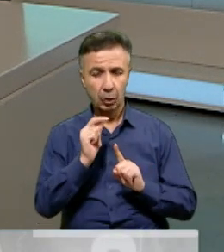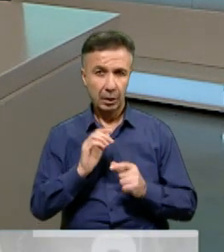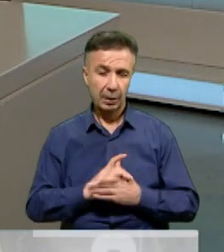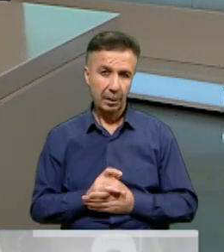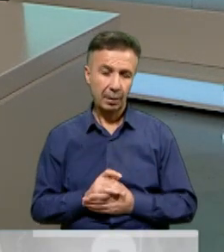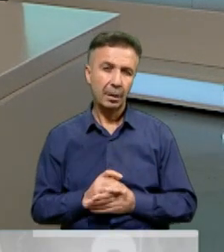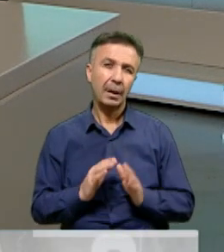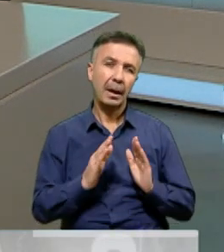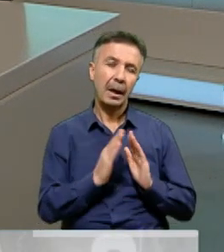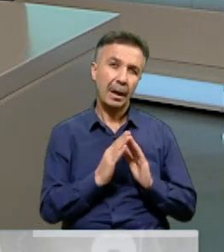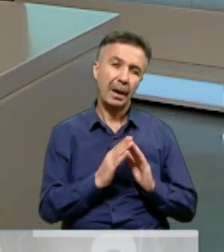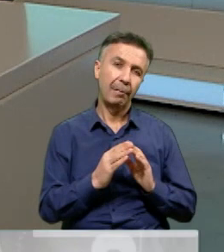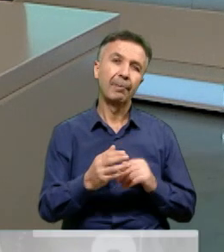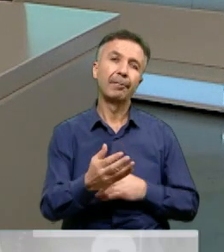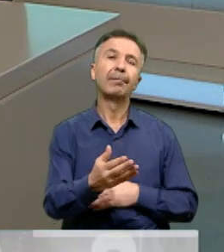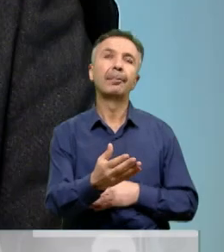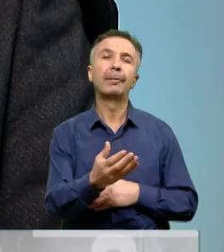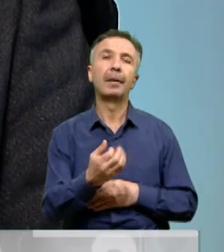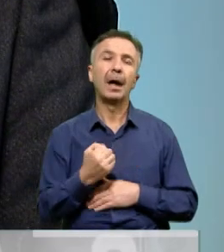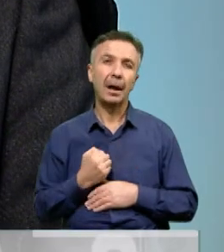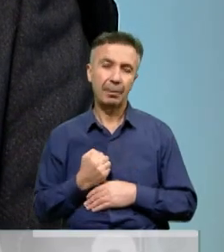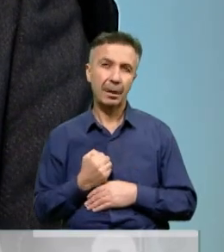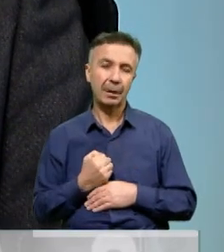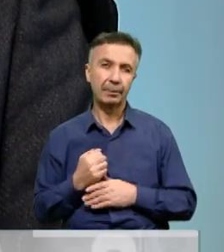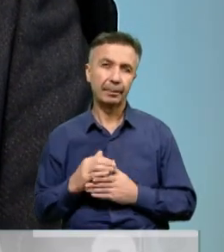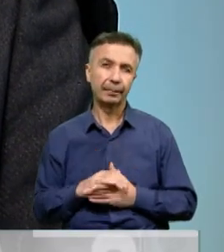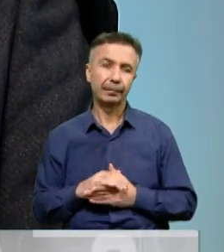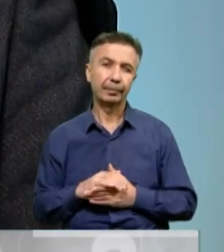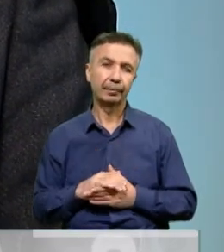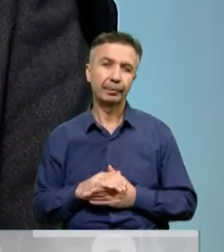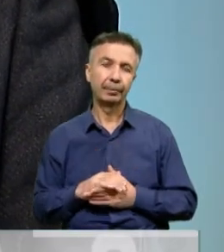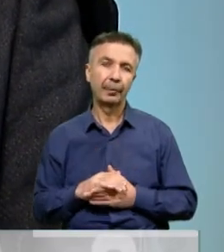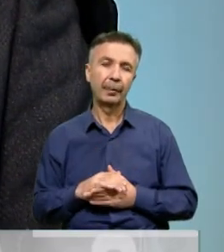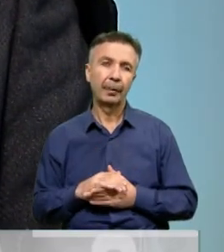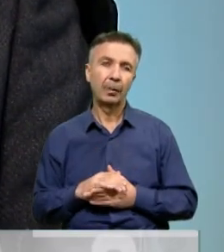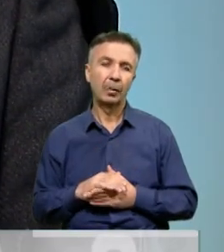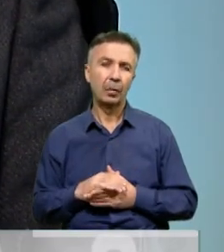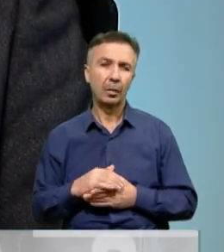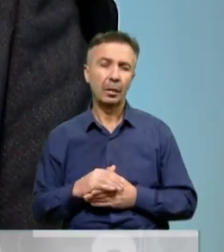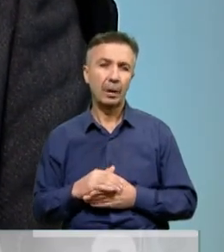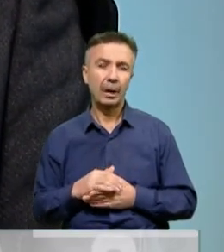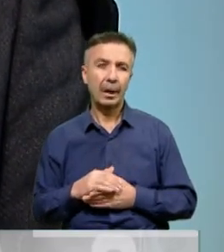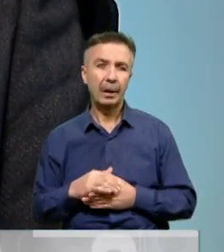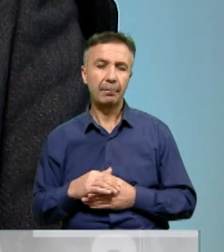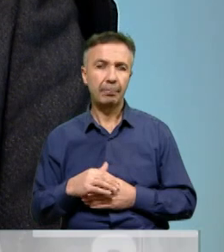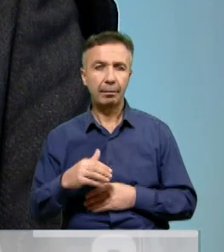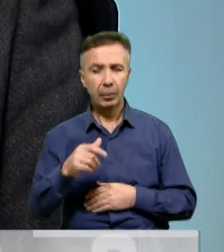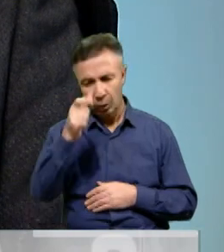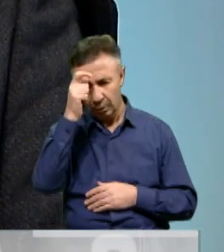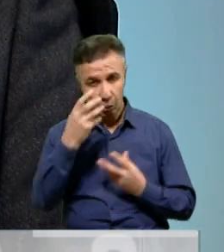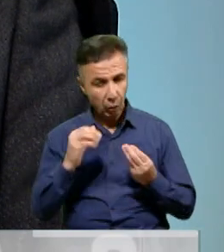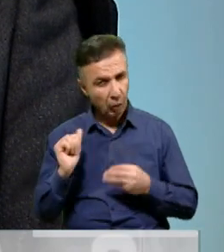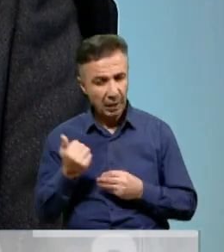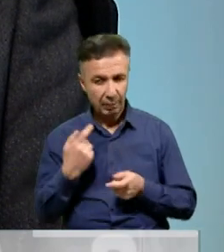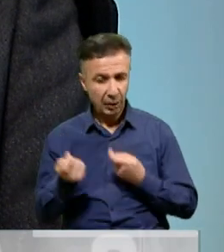yani gerçekten ülkemizde çok önemli işler yapan bir kurum.